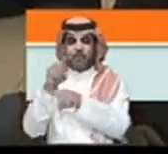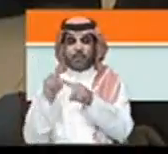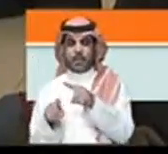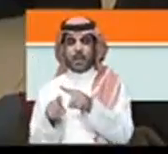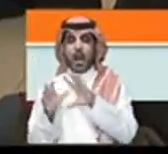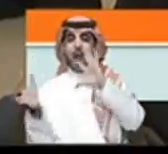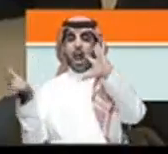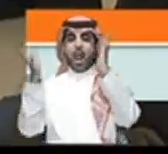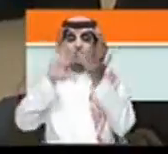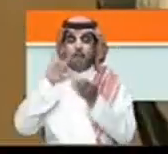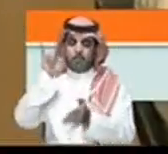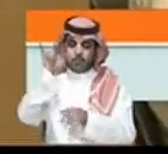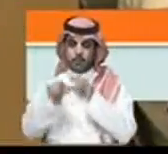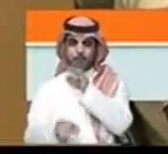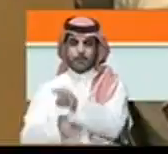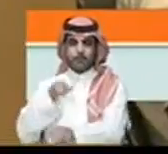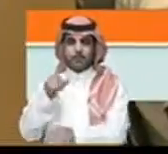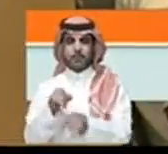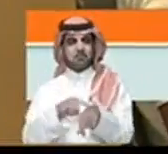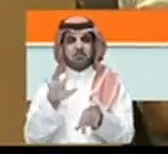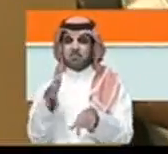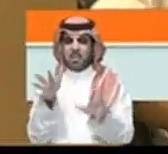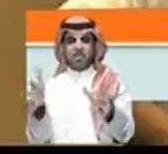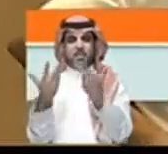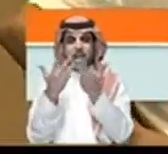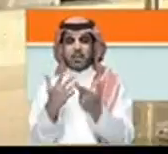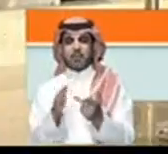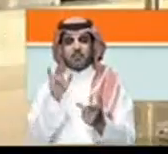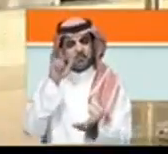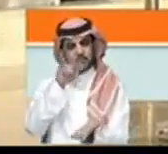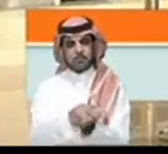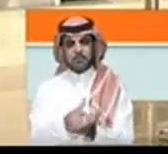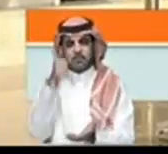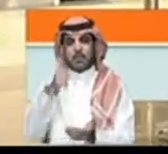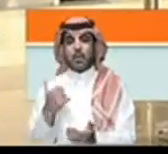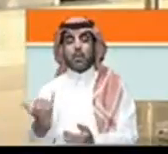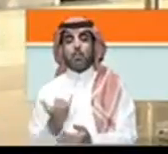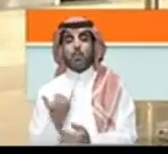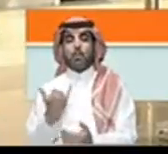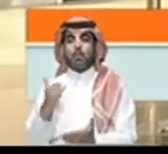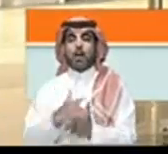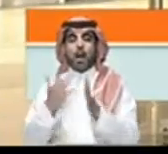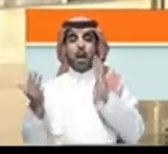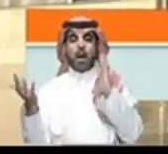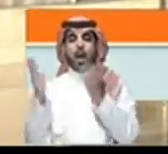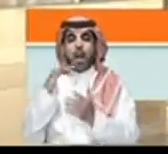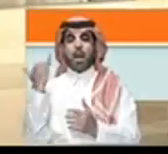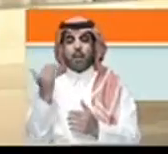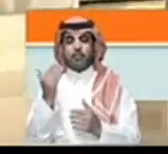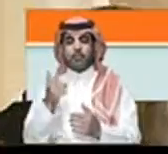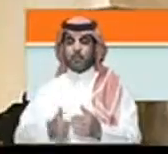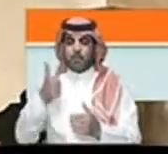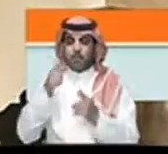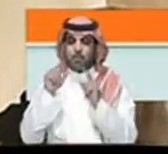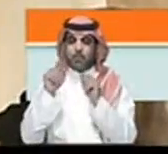سكان العالم بالوصول الى منطقه خلال ثمان ساعات ويعتبر واحد من اهم المطارات في الشرق الاوسط واكثرها